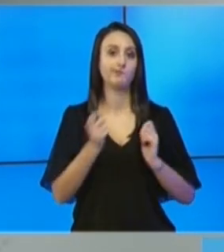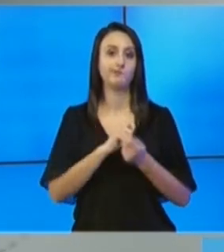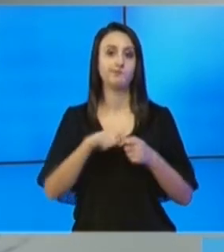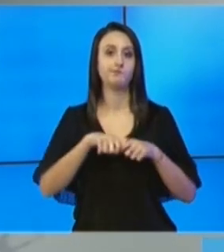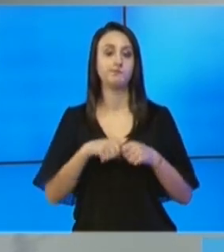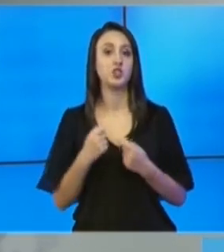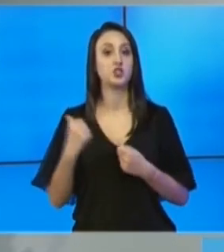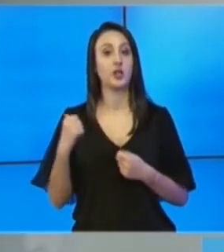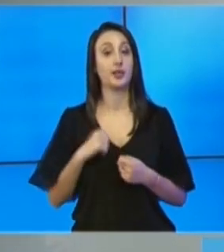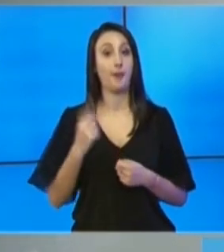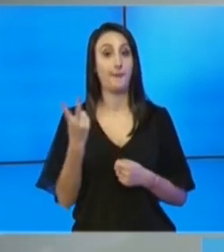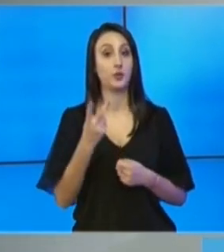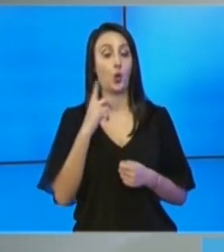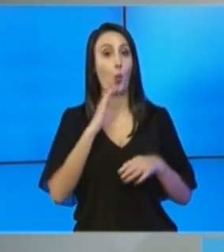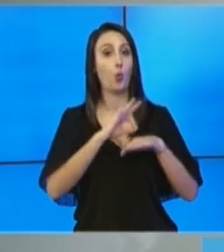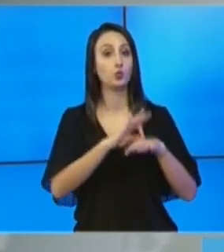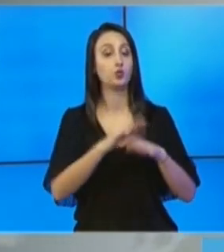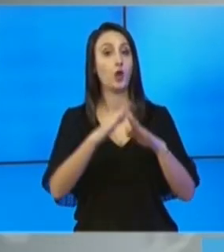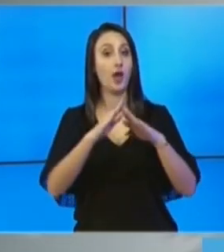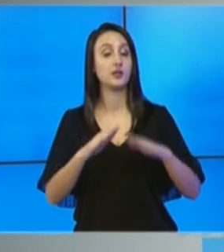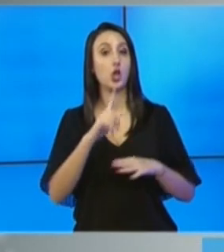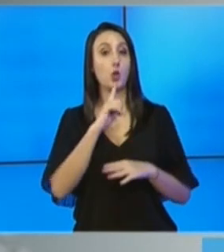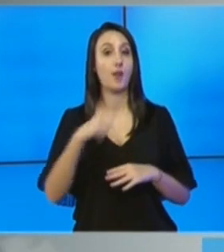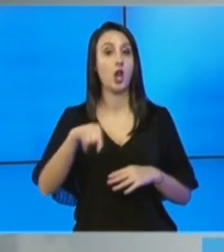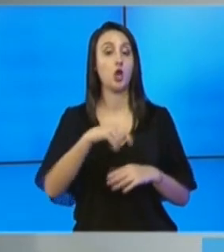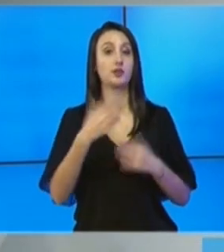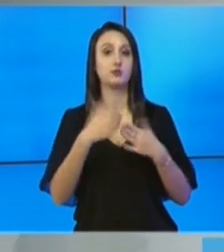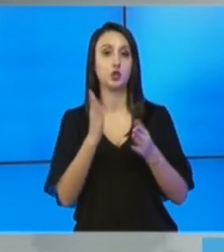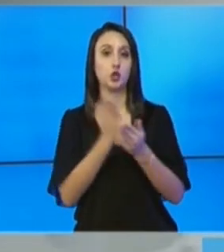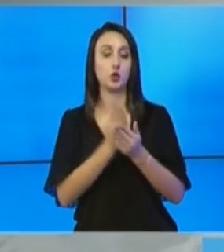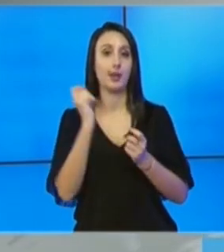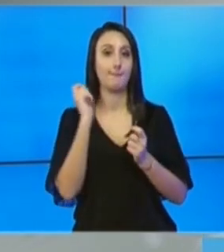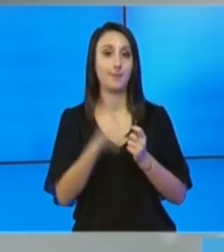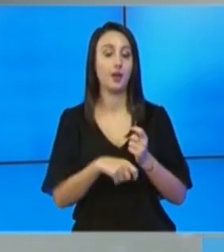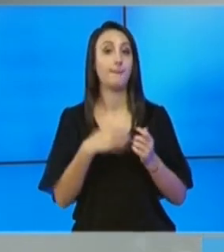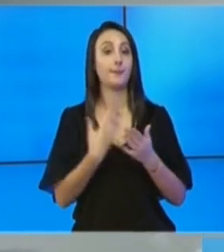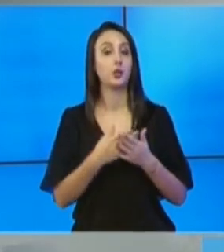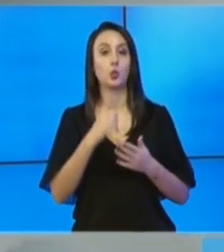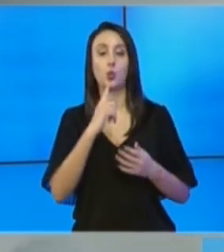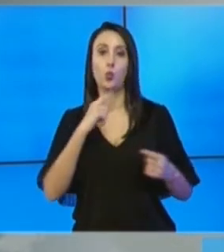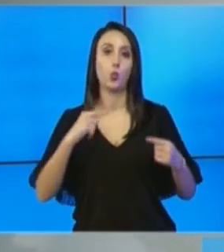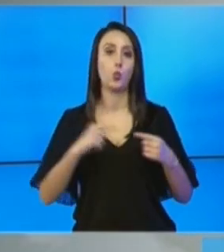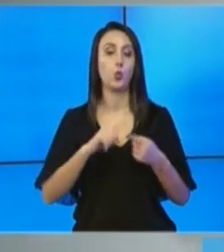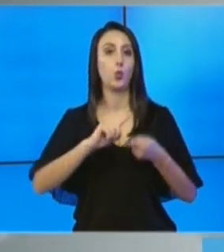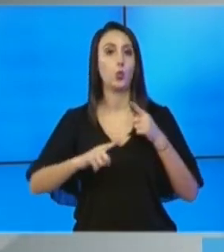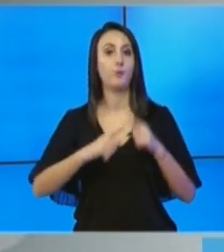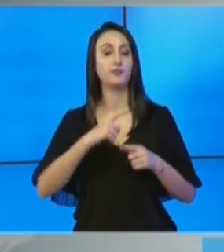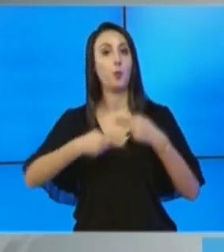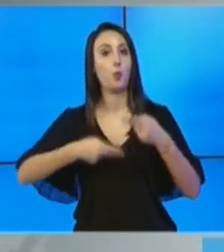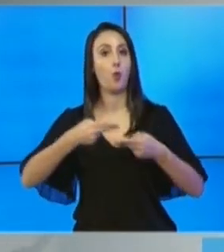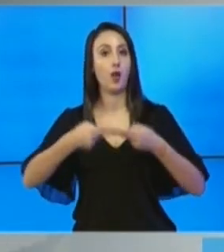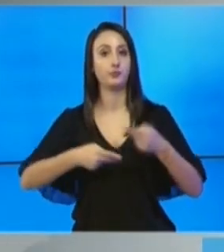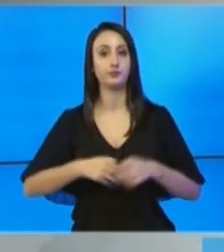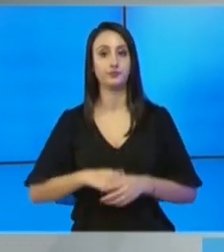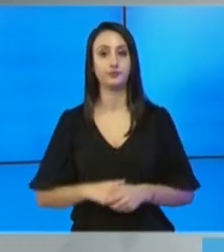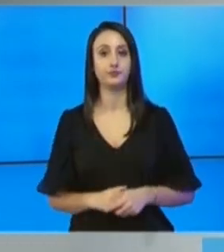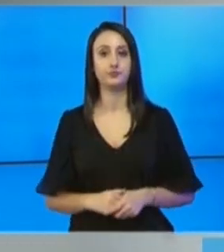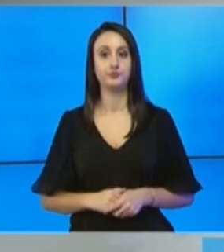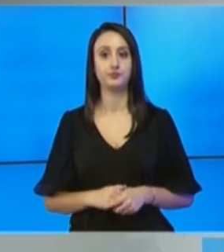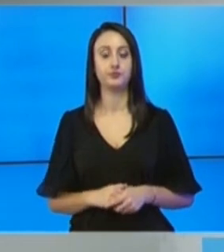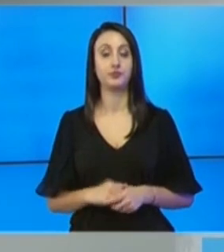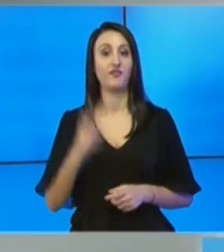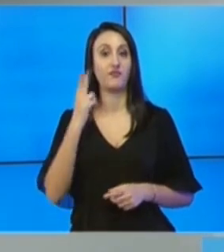de jandarmi. Cei doi au fost conduși acasă, iar pe numele lor a fost întocmit un dosar penal pentru zădărnicirea combaterii bolilor.